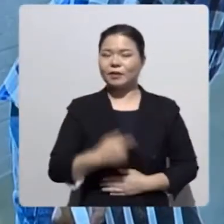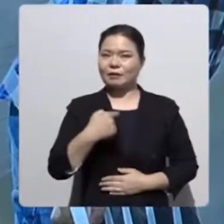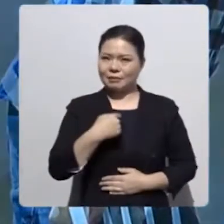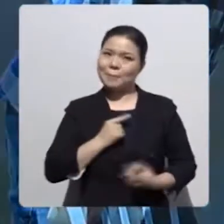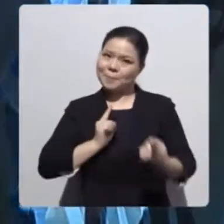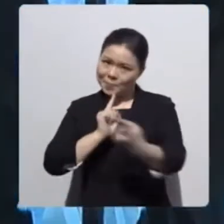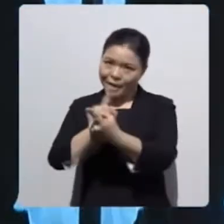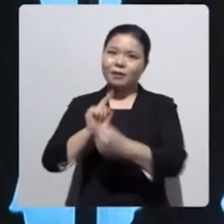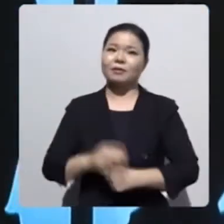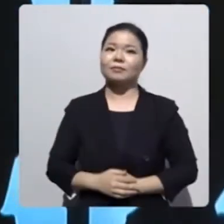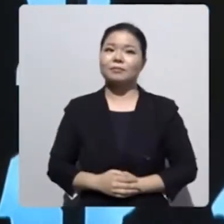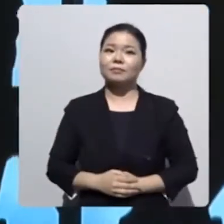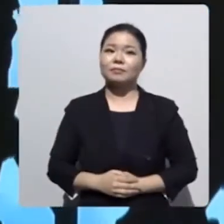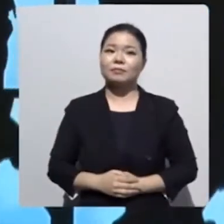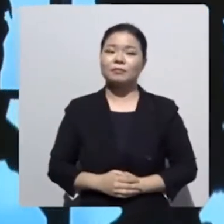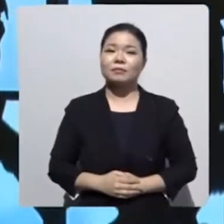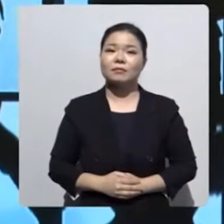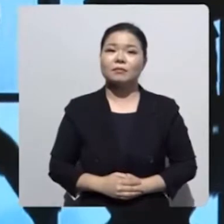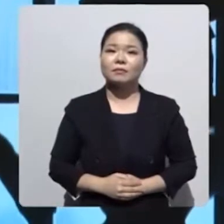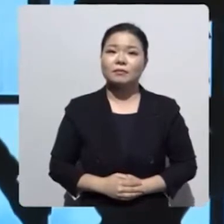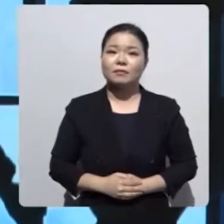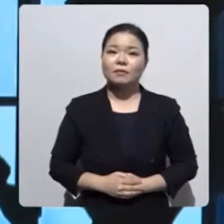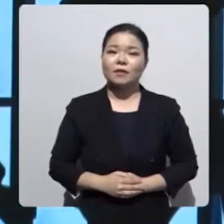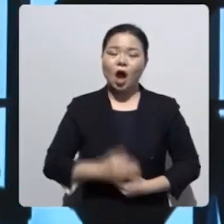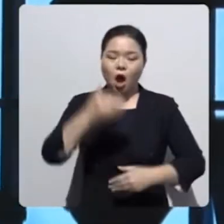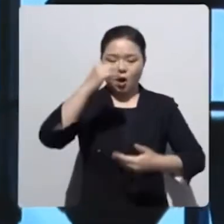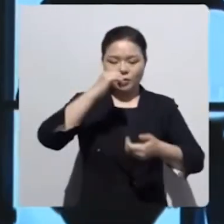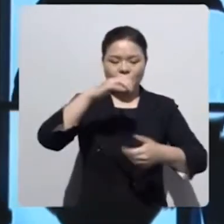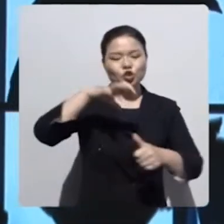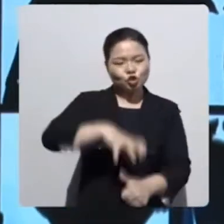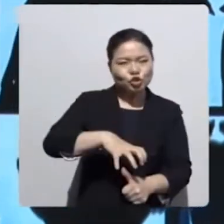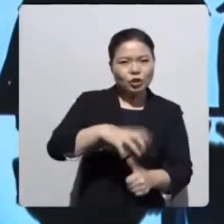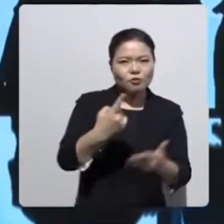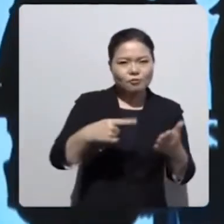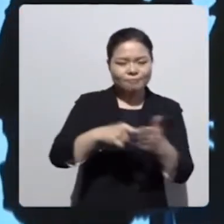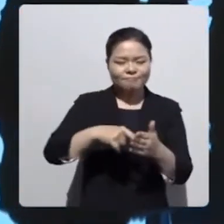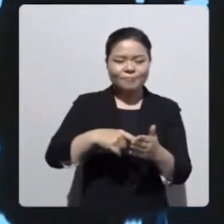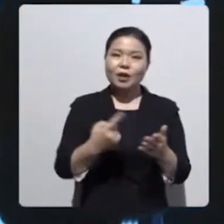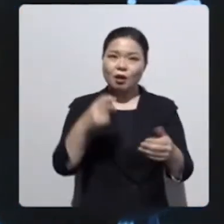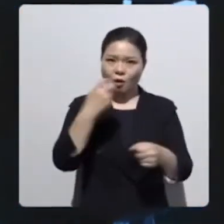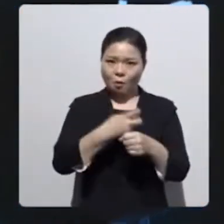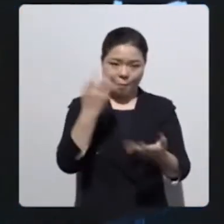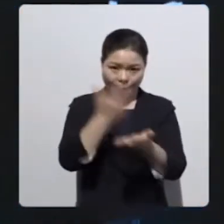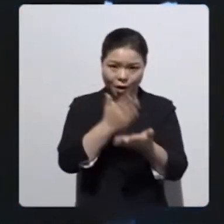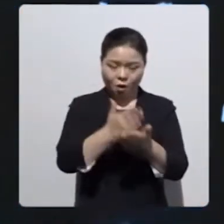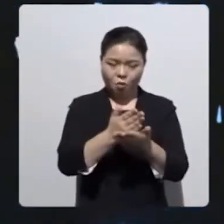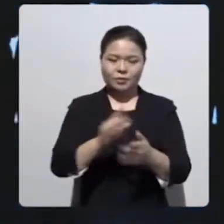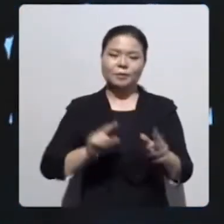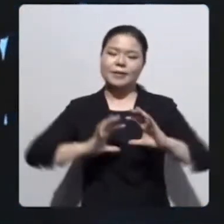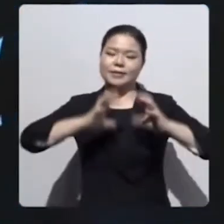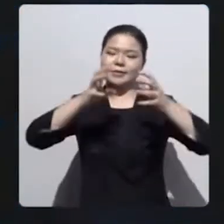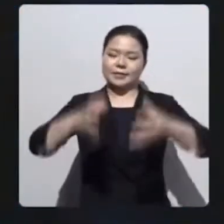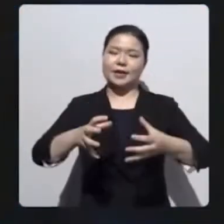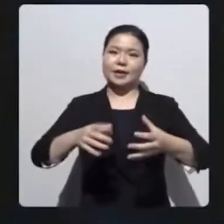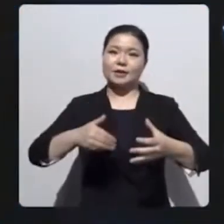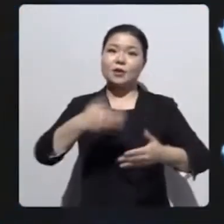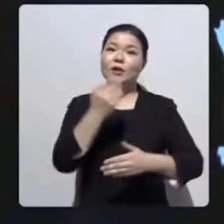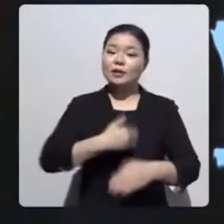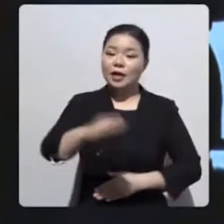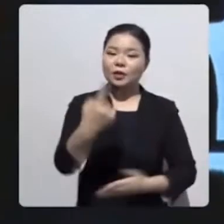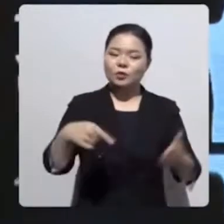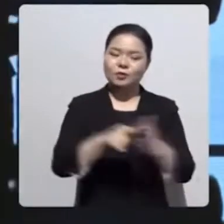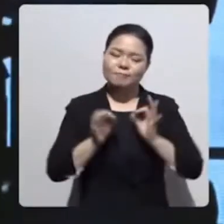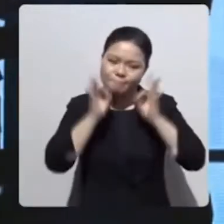보았습니다. 불합리한 규제의 장벽을 넘어 창의적인 아이디어를 가지고 세계 무대로 나아가는